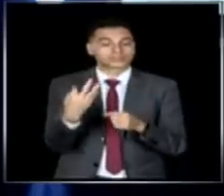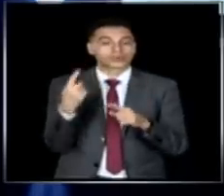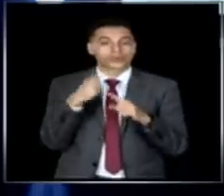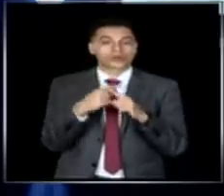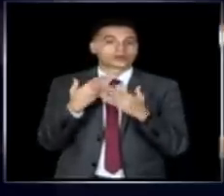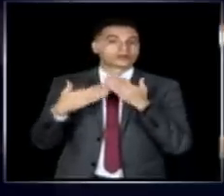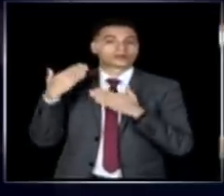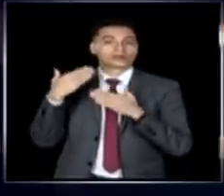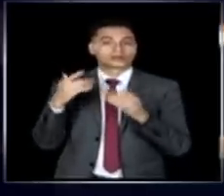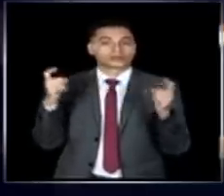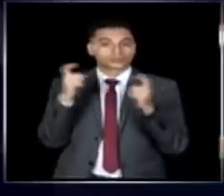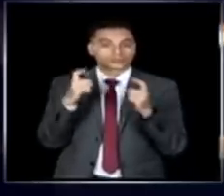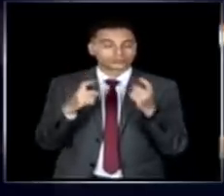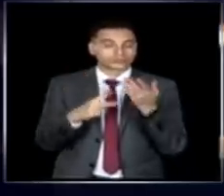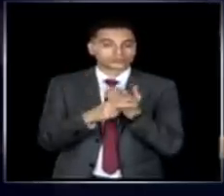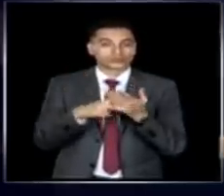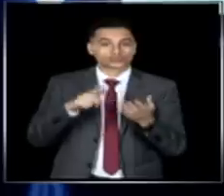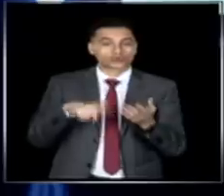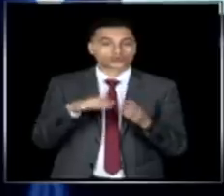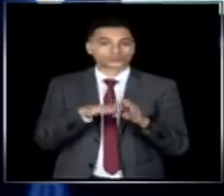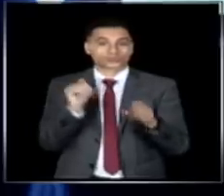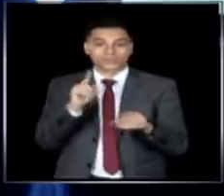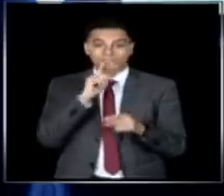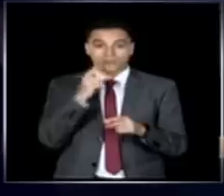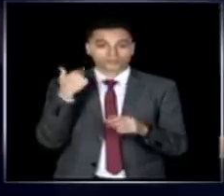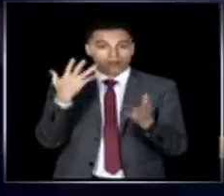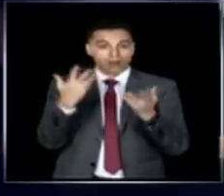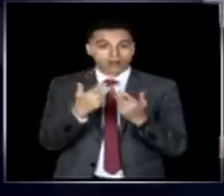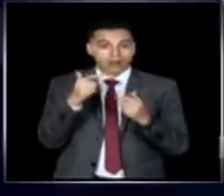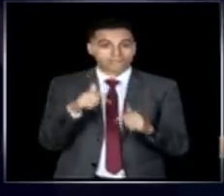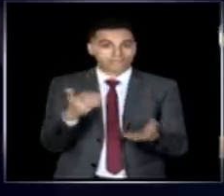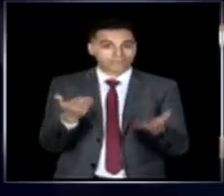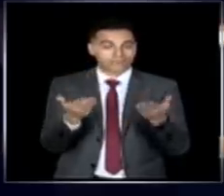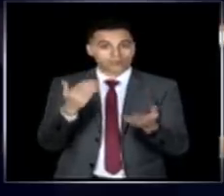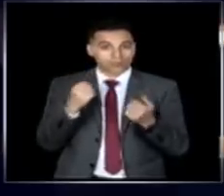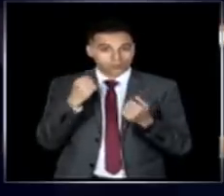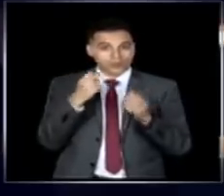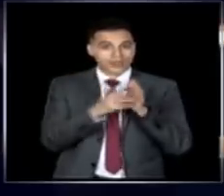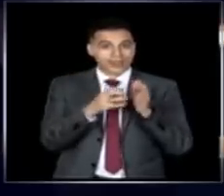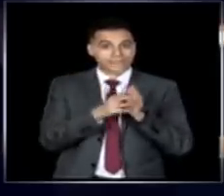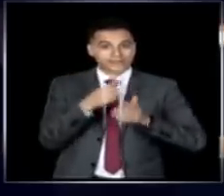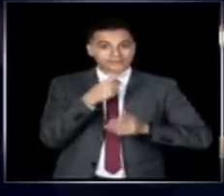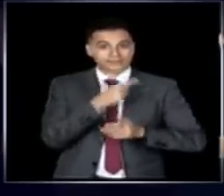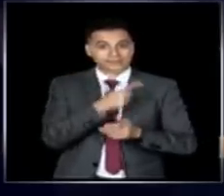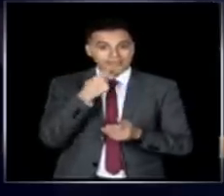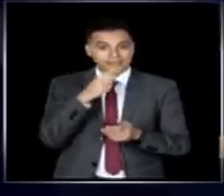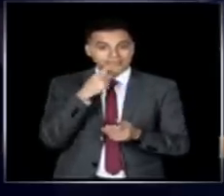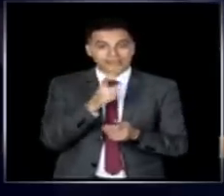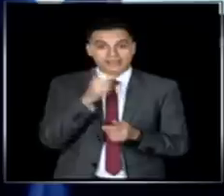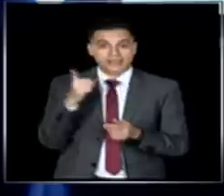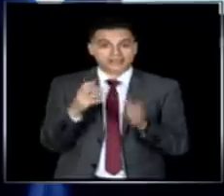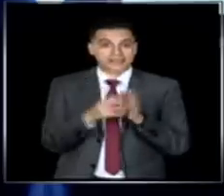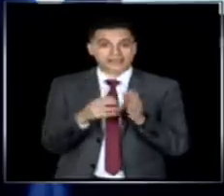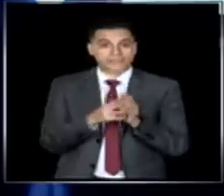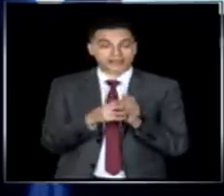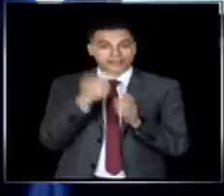16، بس انتوا الحقيقه في التصفيات ابهرتونا. يعني الفرق بينكم وبين جامعه اسكندريه سؤال واحد